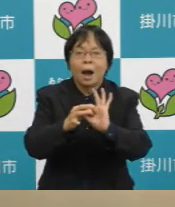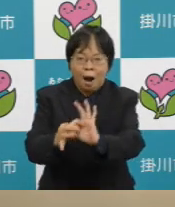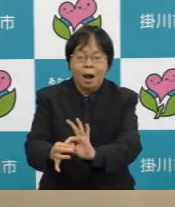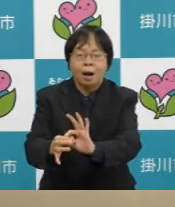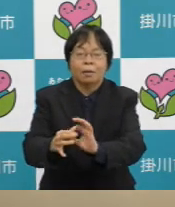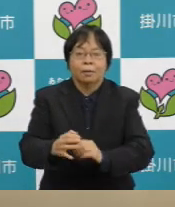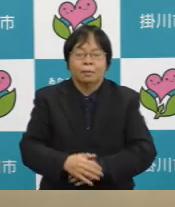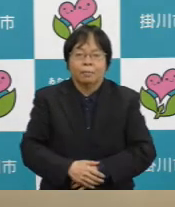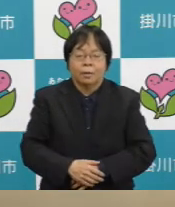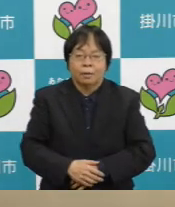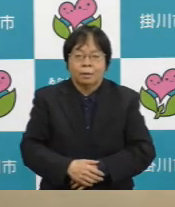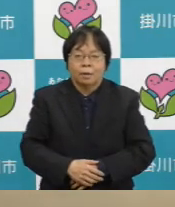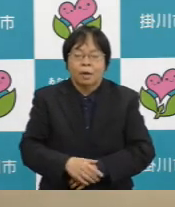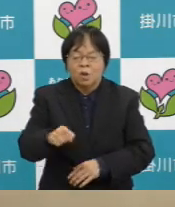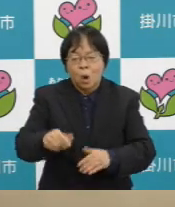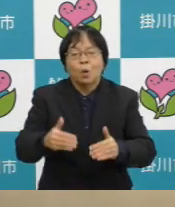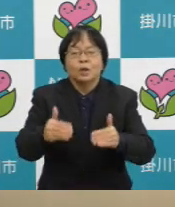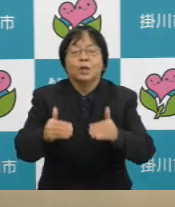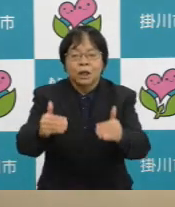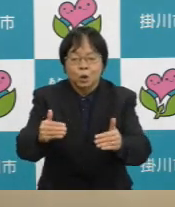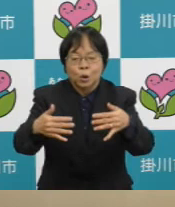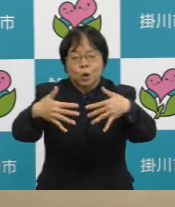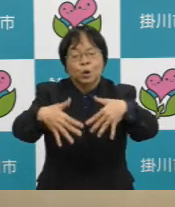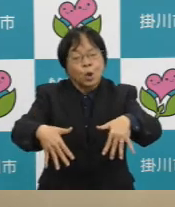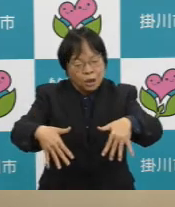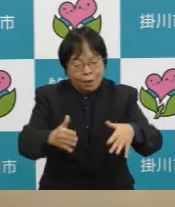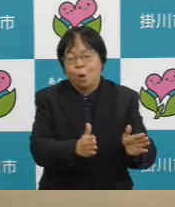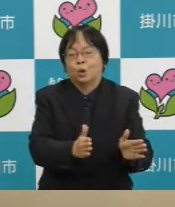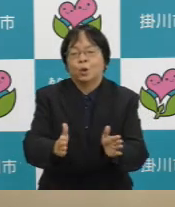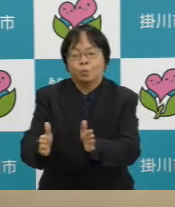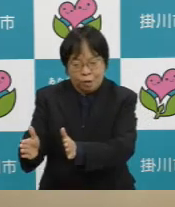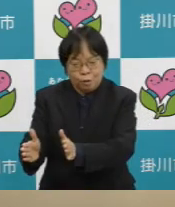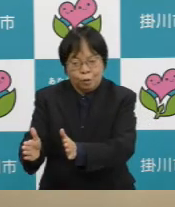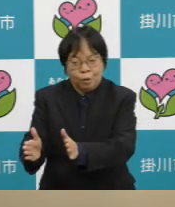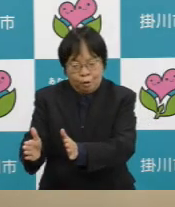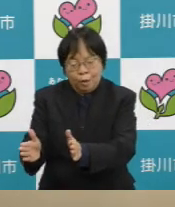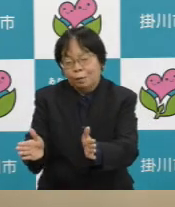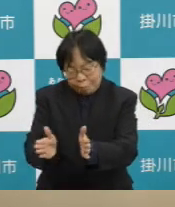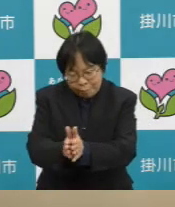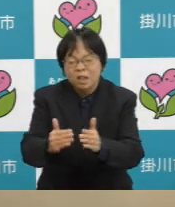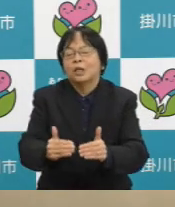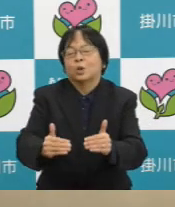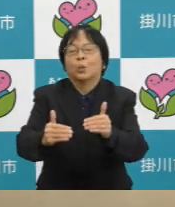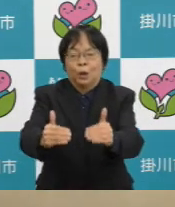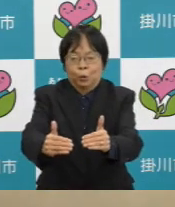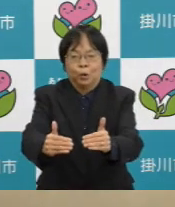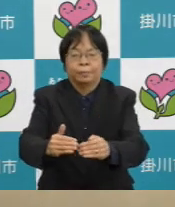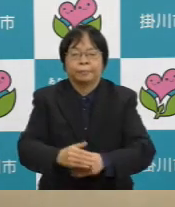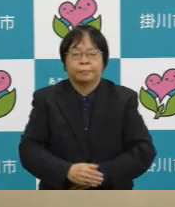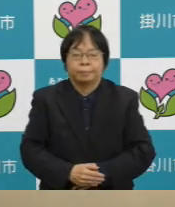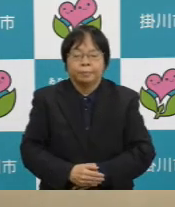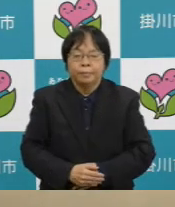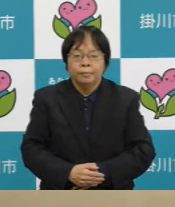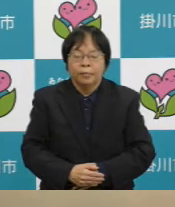ある意味ではそれを推進する組織も用意しながら進んできたと、まあ、こういうことであります。それが、なかなか